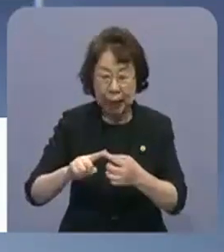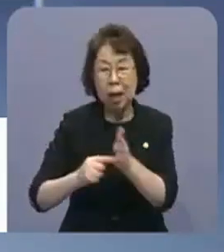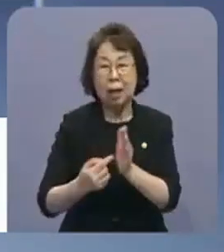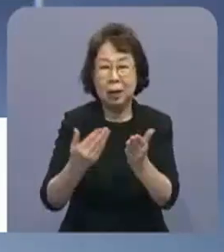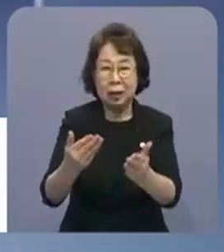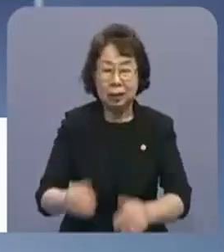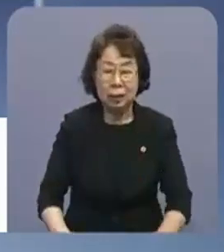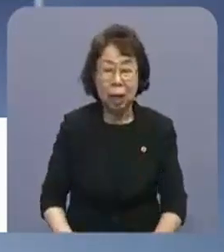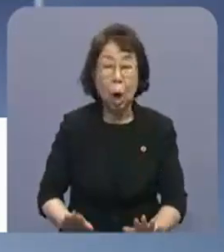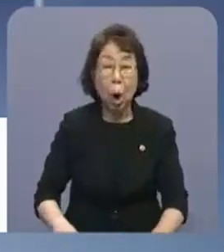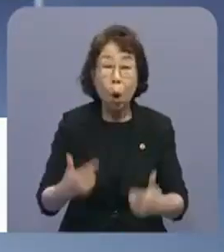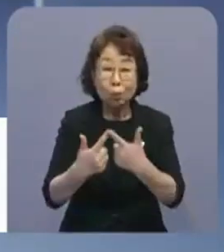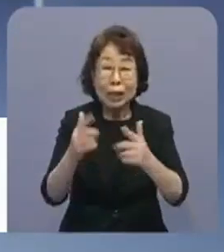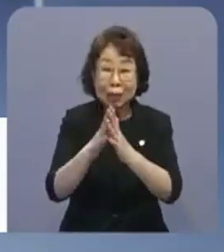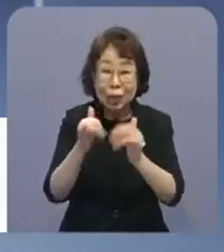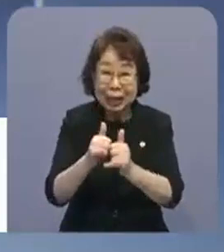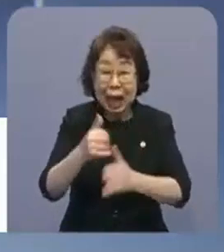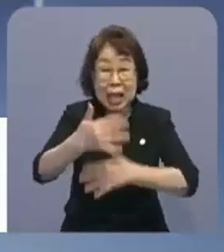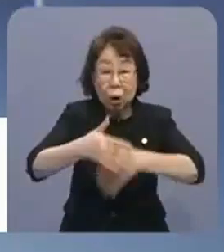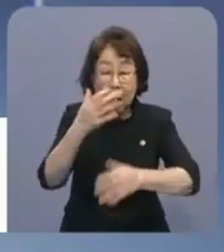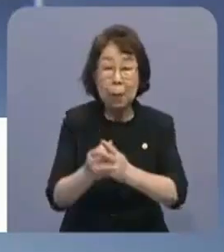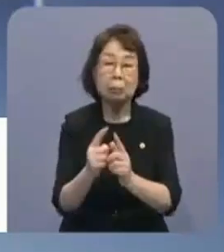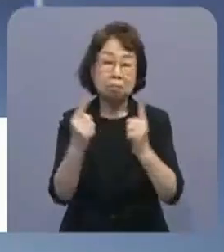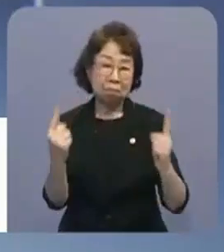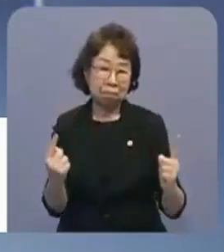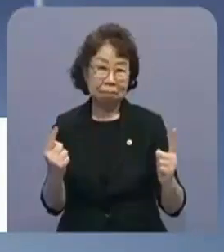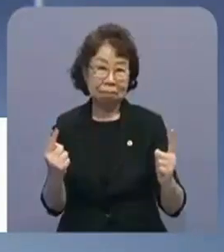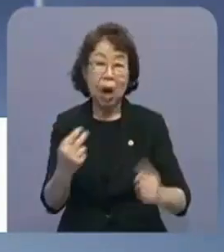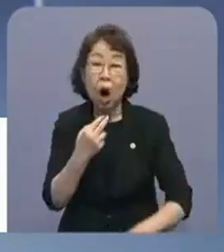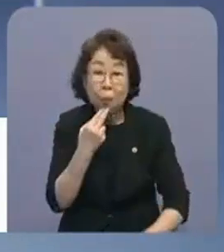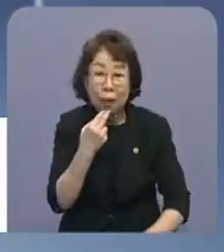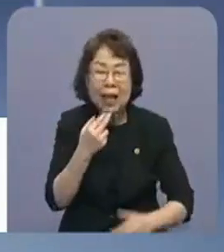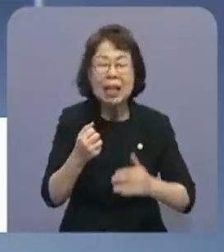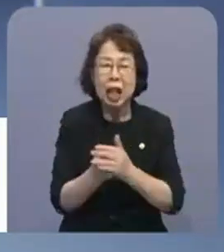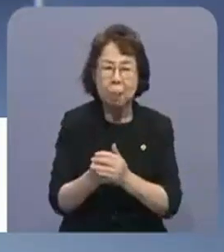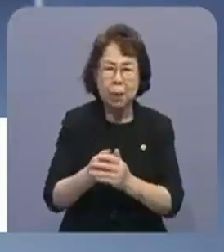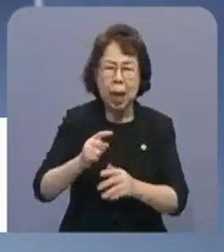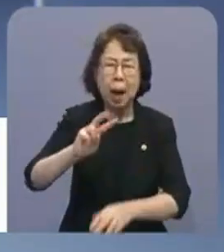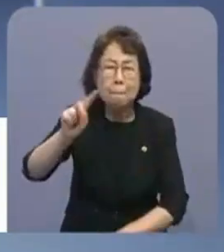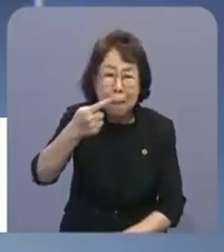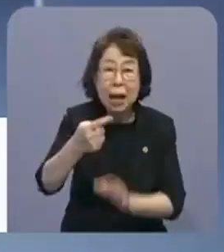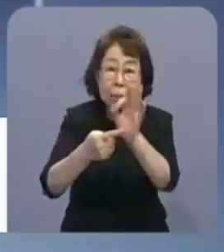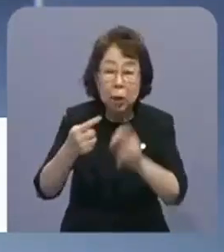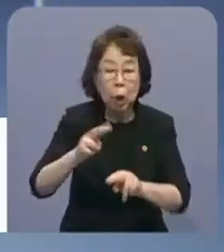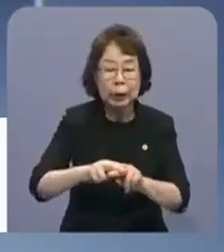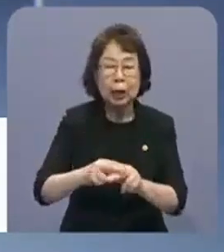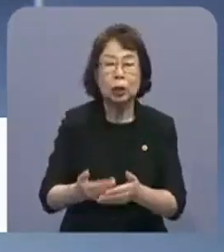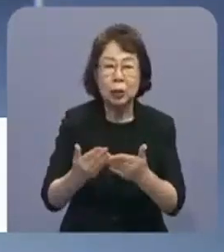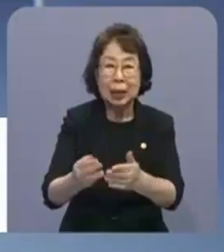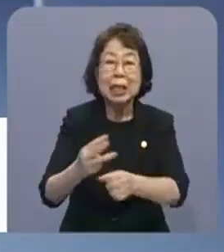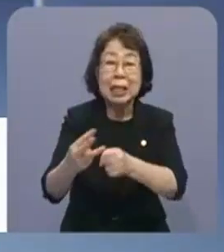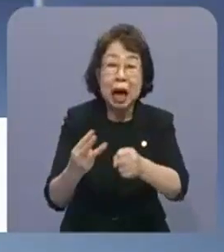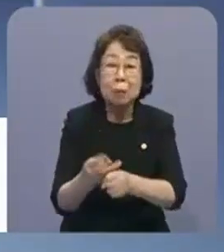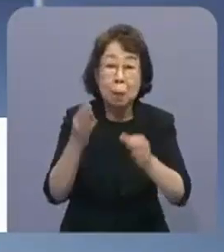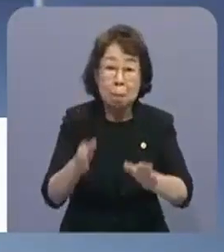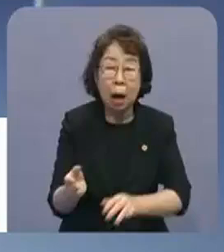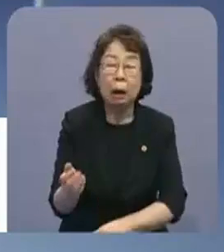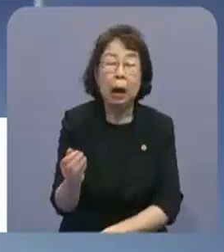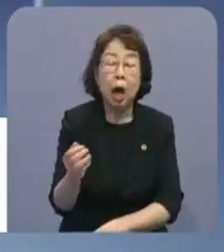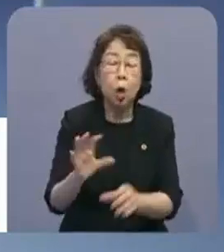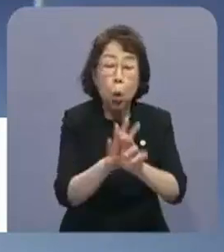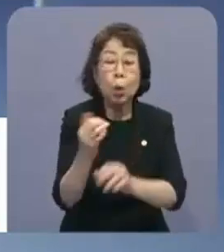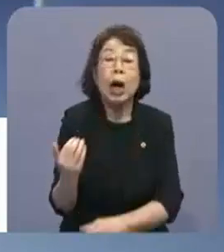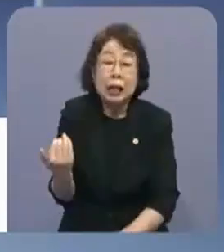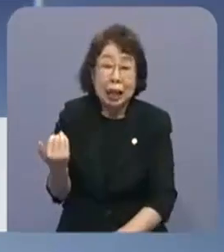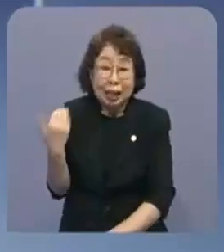부산 국제영화제는 사회적 거리두기 없이 100% 좌석제로 운영하는데요. 3년 만에 코로나19 대유행 이전의